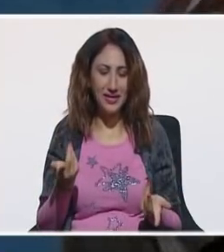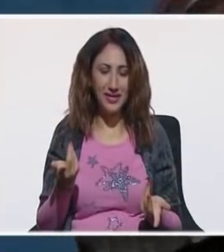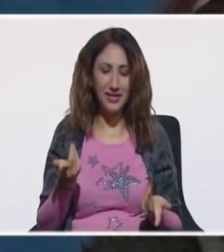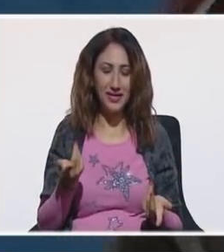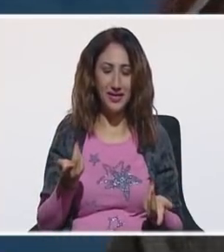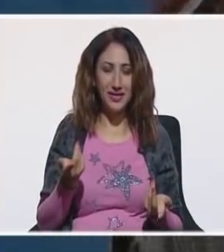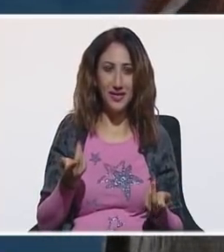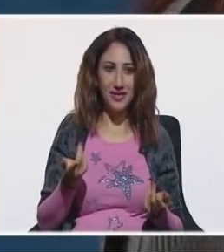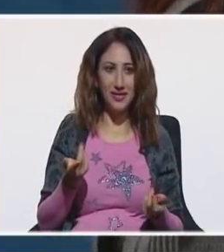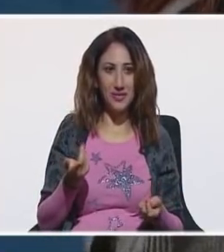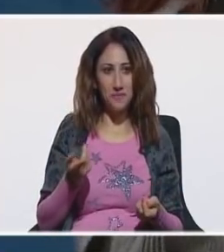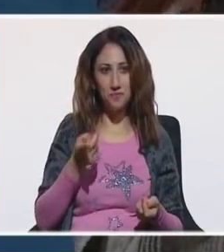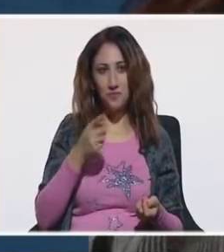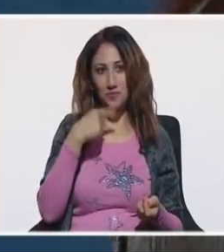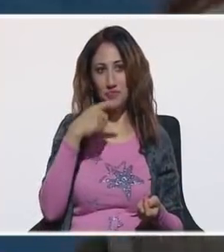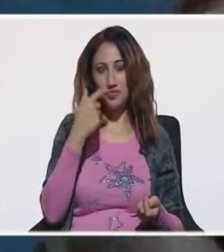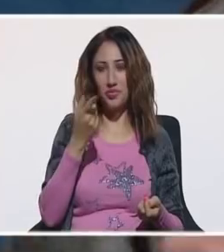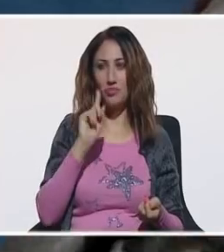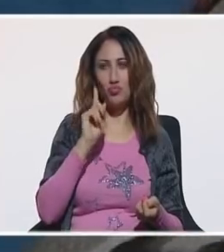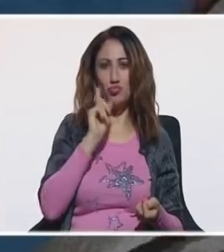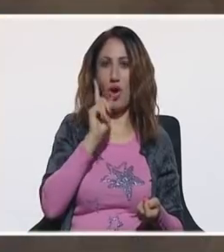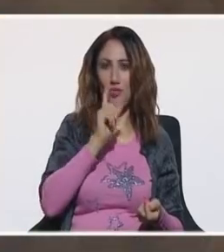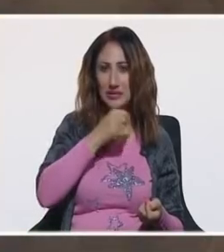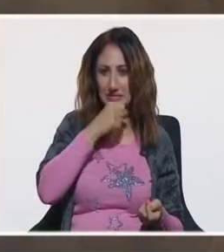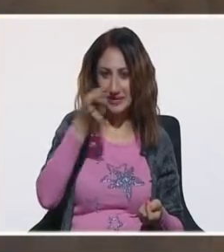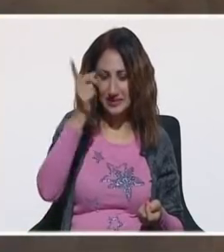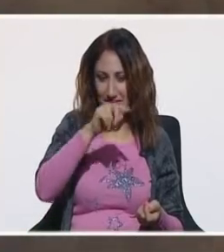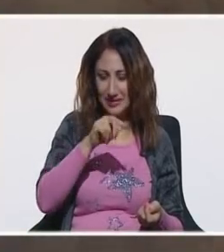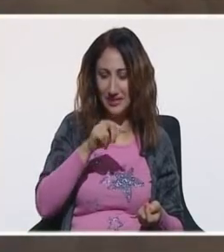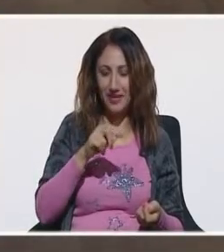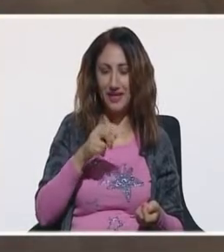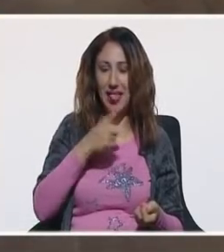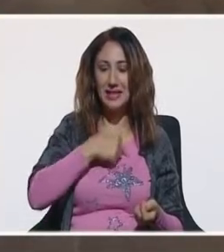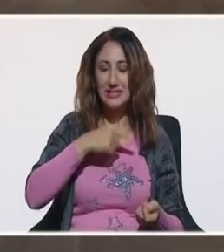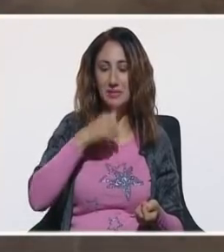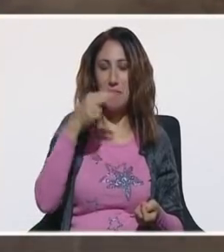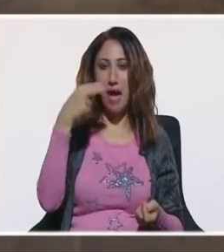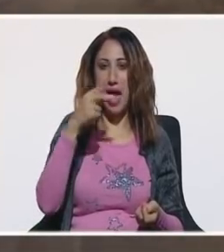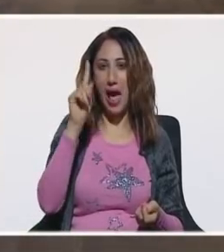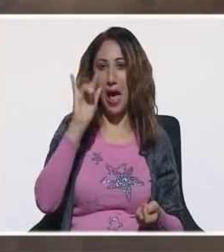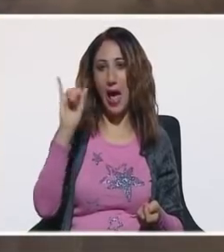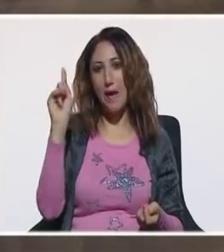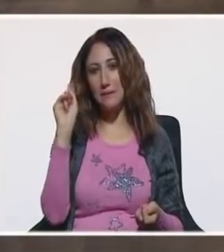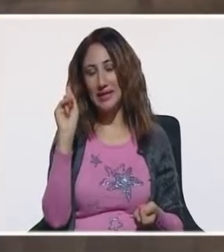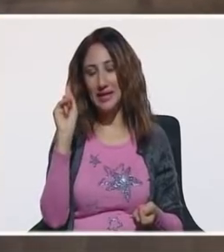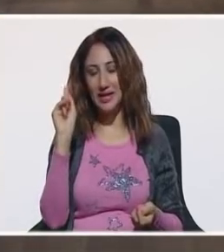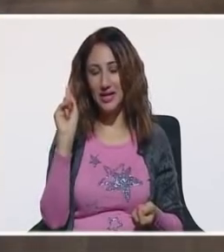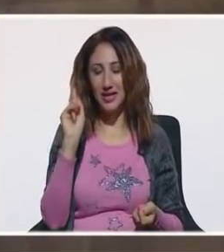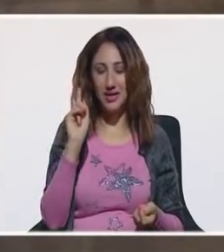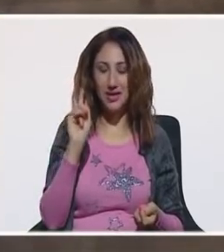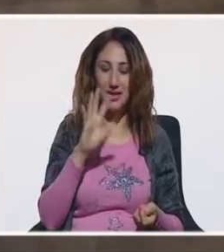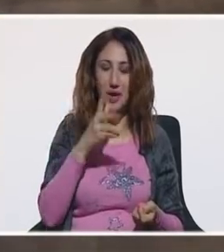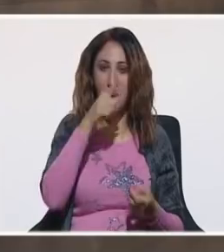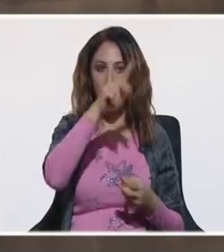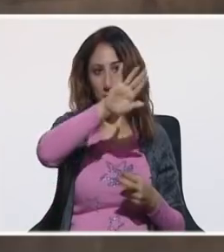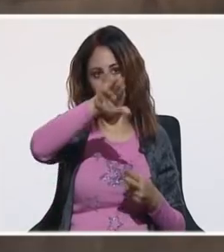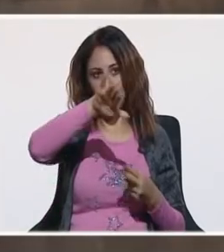ولفت لي يابا فعلا كنا بنقول لها عبوره انا العيله كلها تقول لي عبوره عبوره ورانيا مين سمى